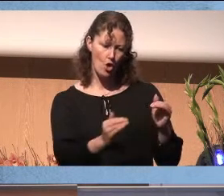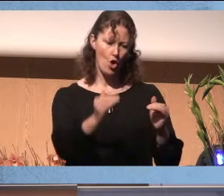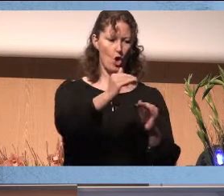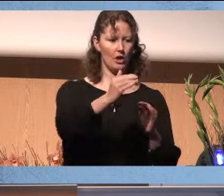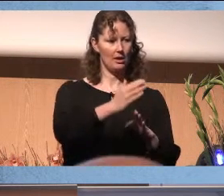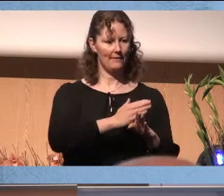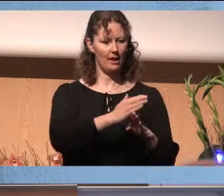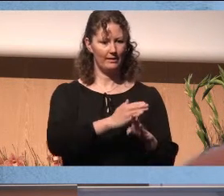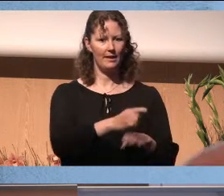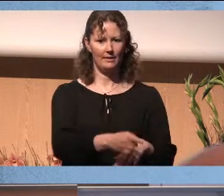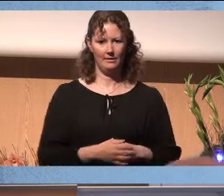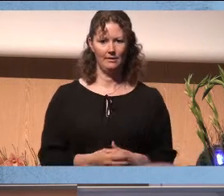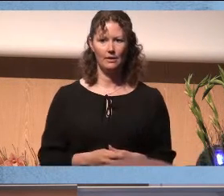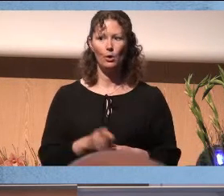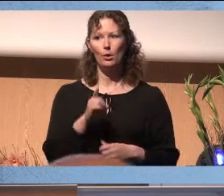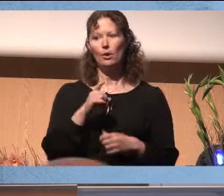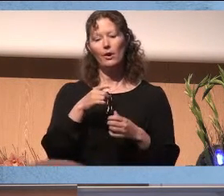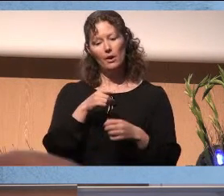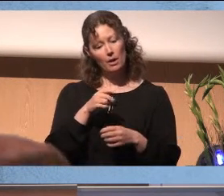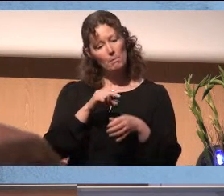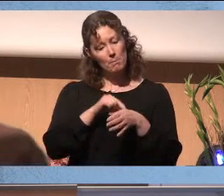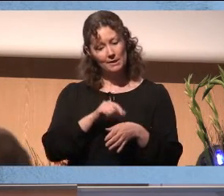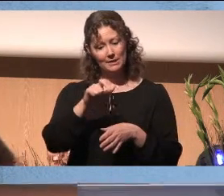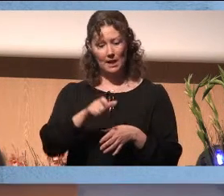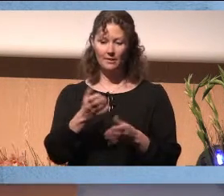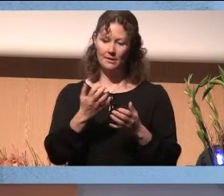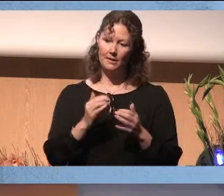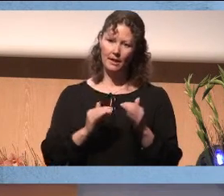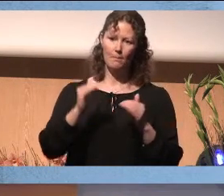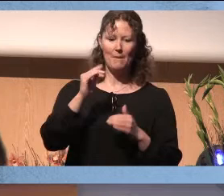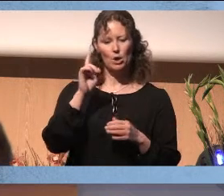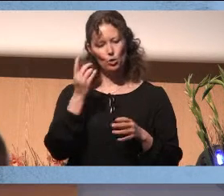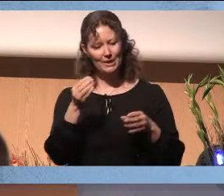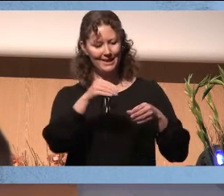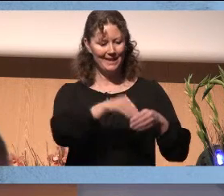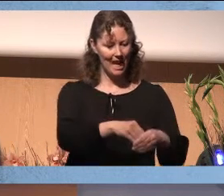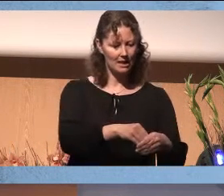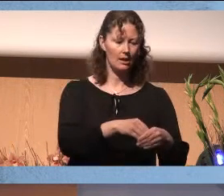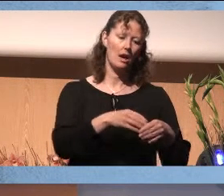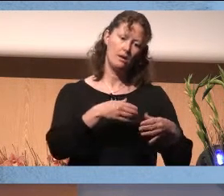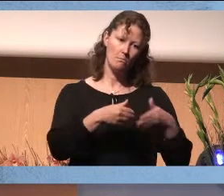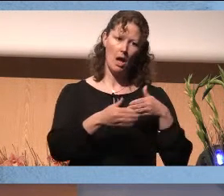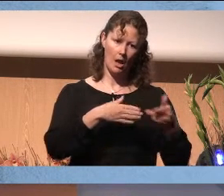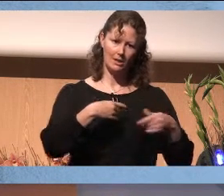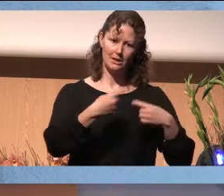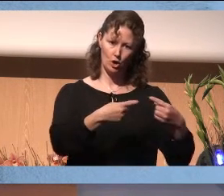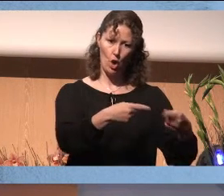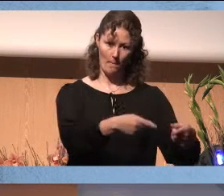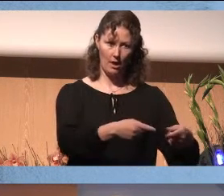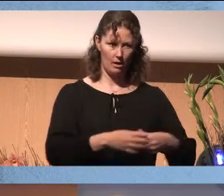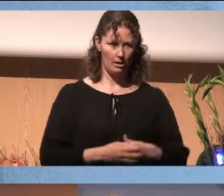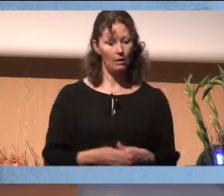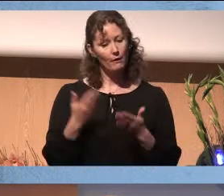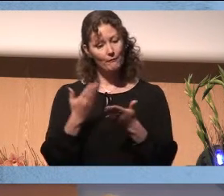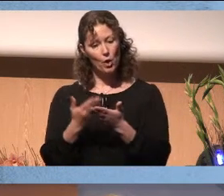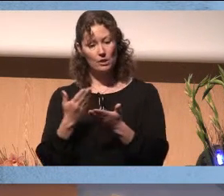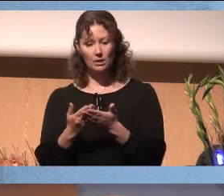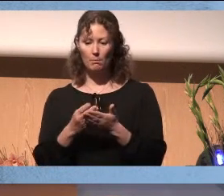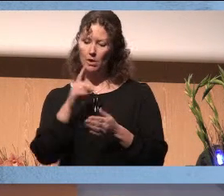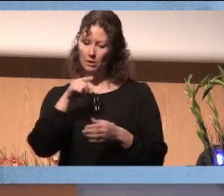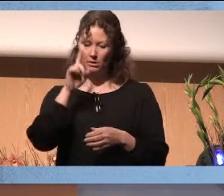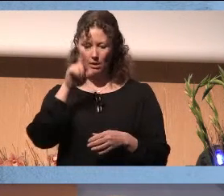kvaliteten. Da trenger pasienten i større grad å kunne delta i behandlingsløpet. For eksempel kunne ha